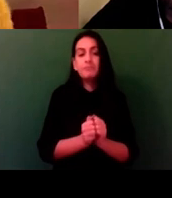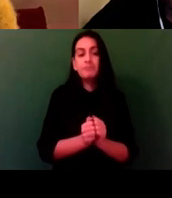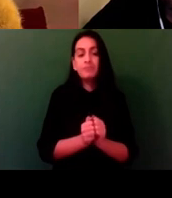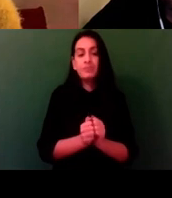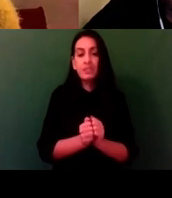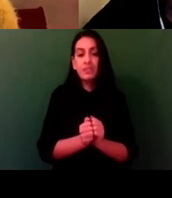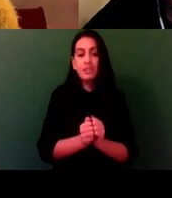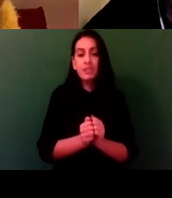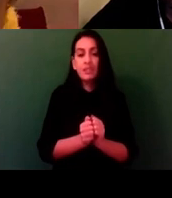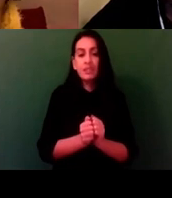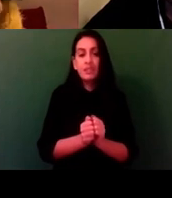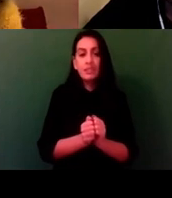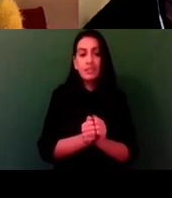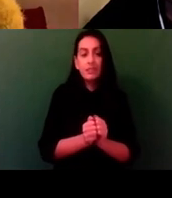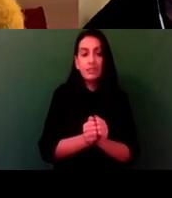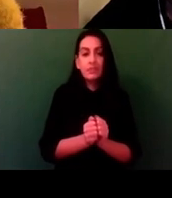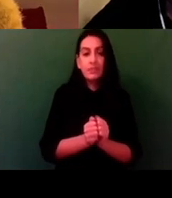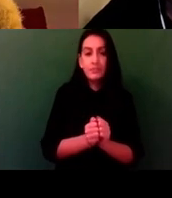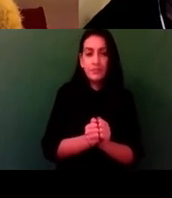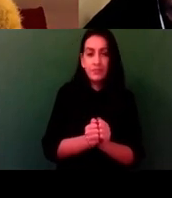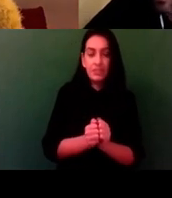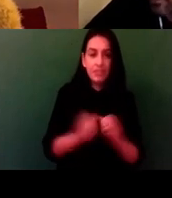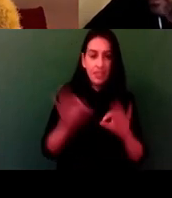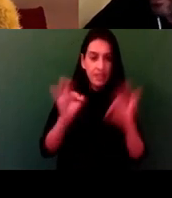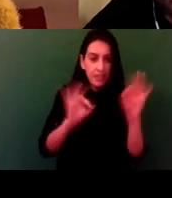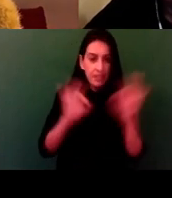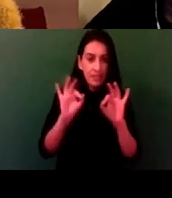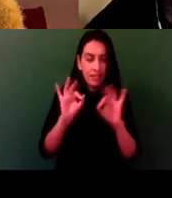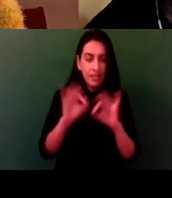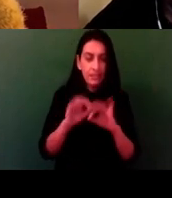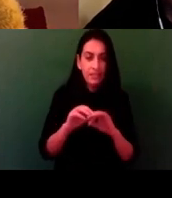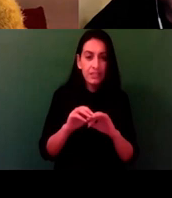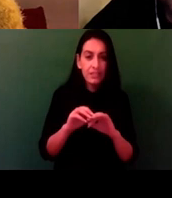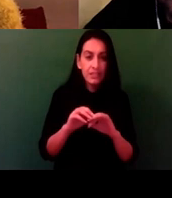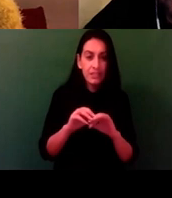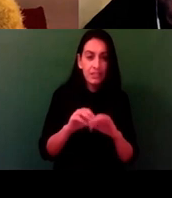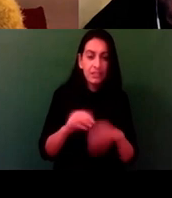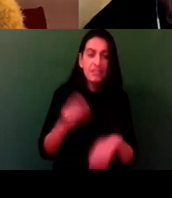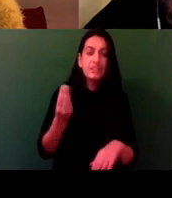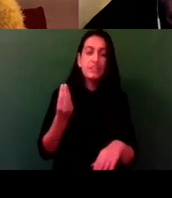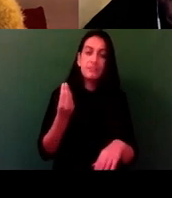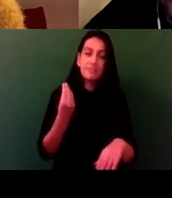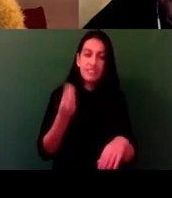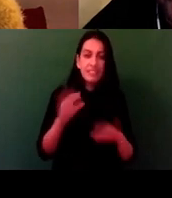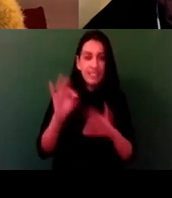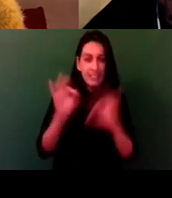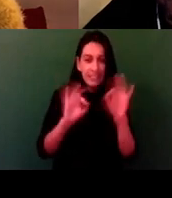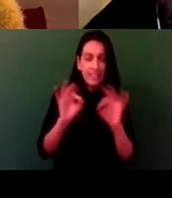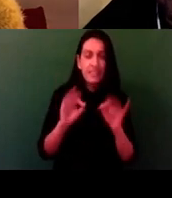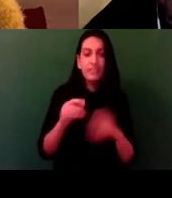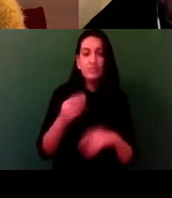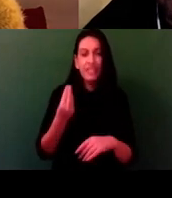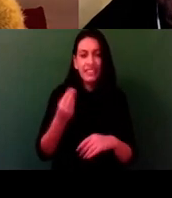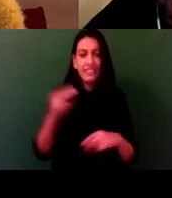yazık ki idarelerde de işte iyi tasarım eşittir iyi render şeyiyle çok özdeşleşmiş durumda. Bu da biraz